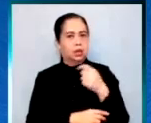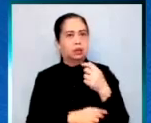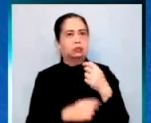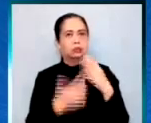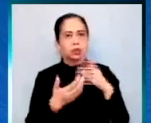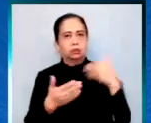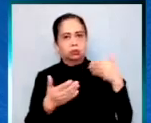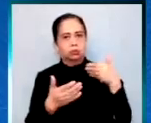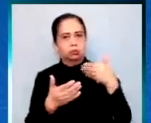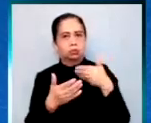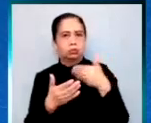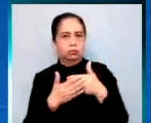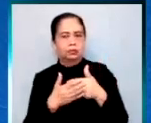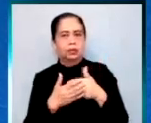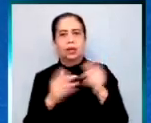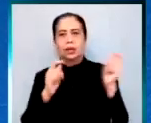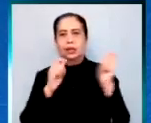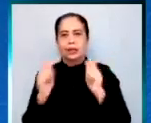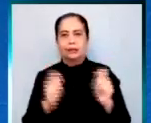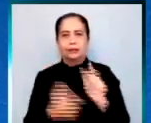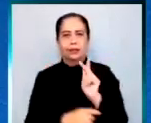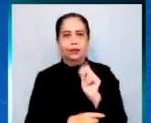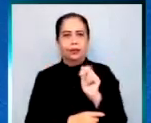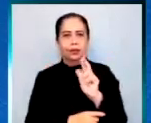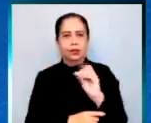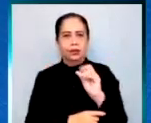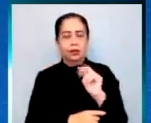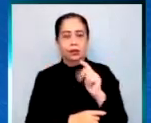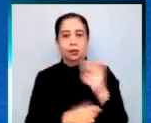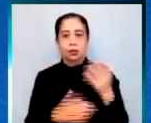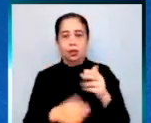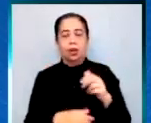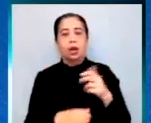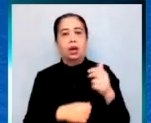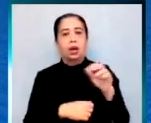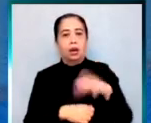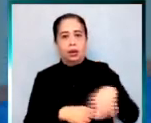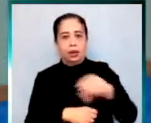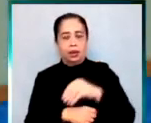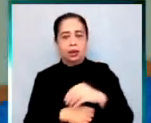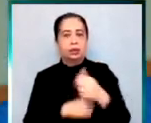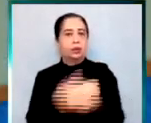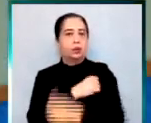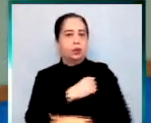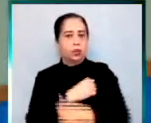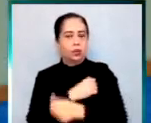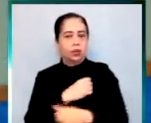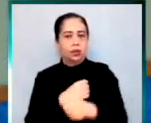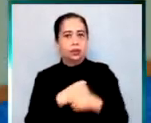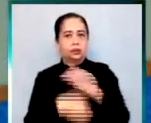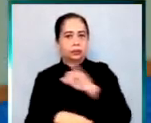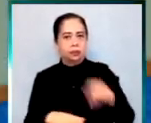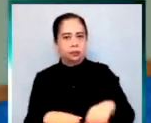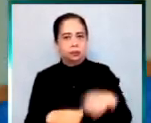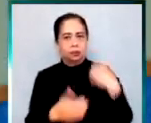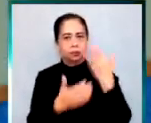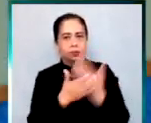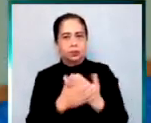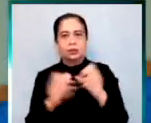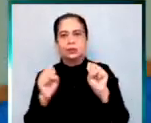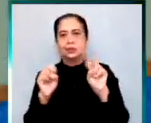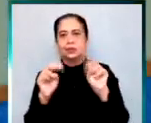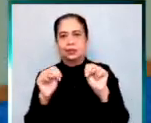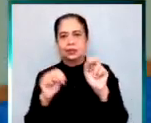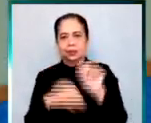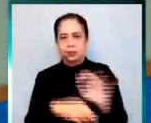ang bagyong Carding sa area ng Cagayan, Aurora at Isabela. Inaasahan itong magla-landfall Linggo ng umaga